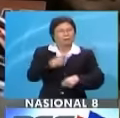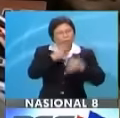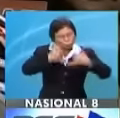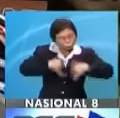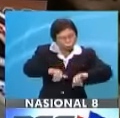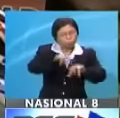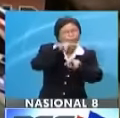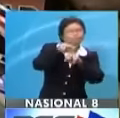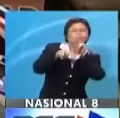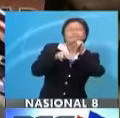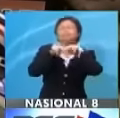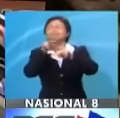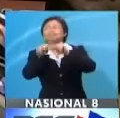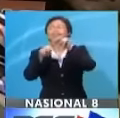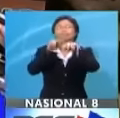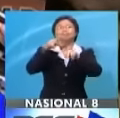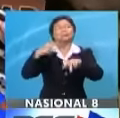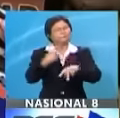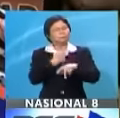pantau.